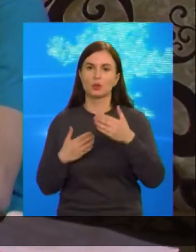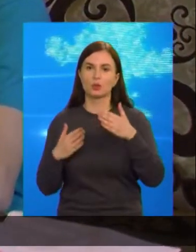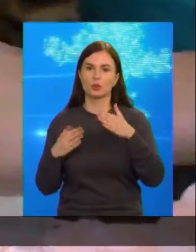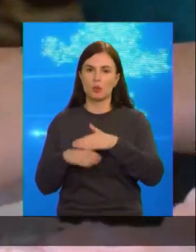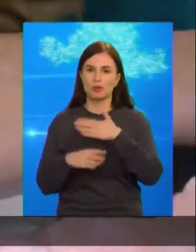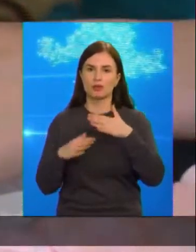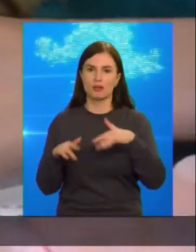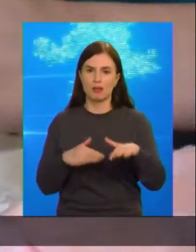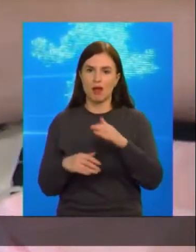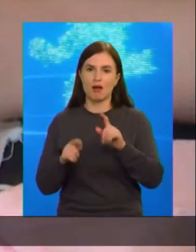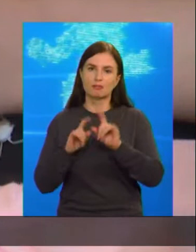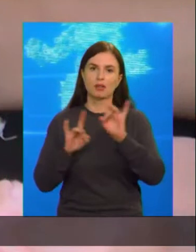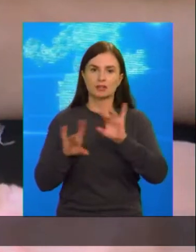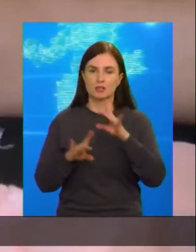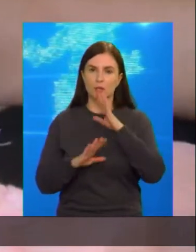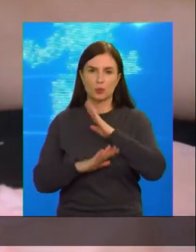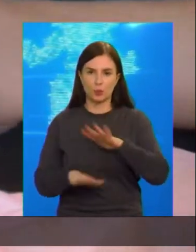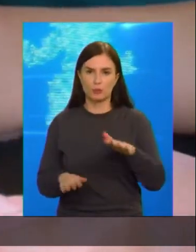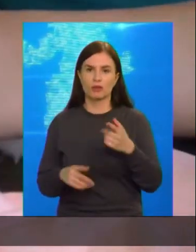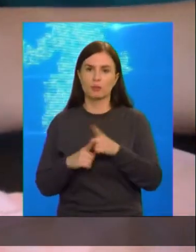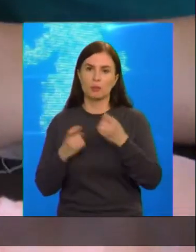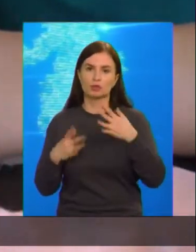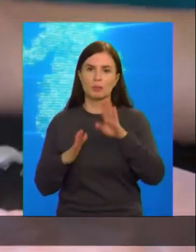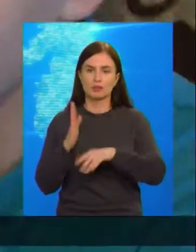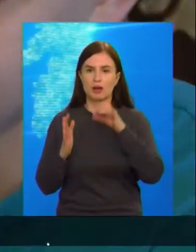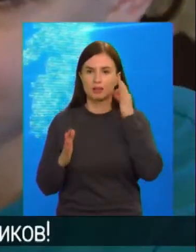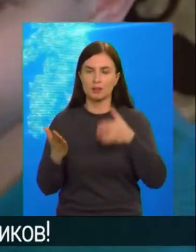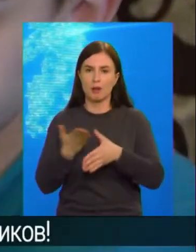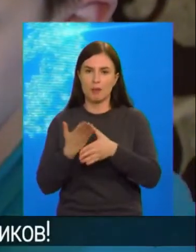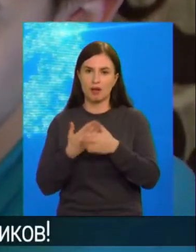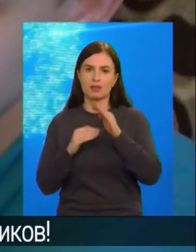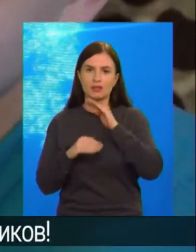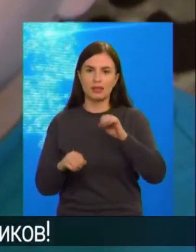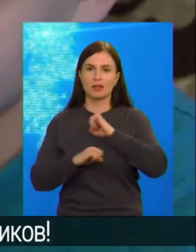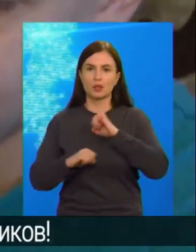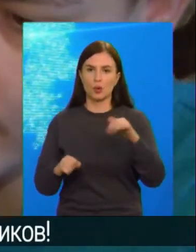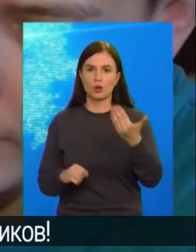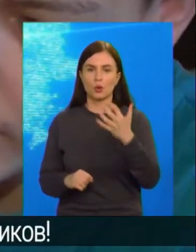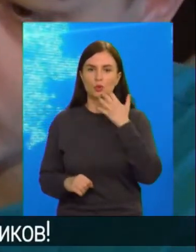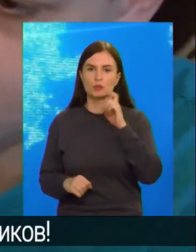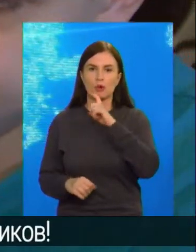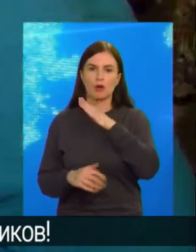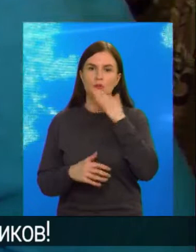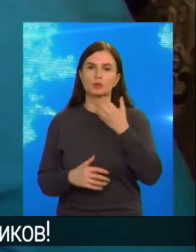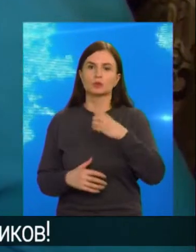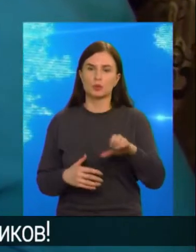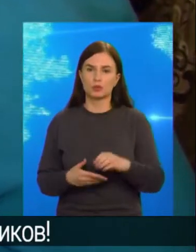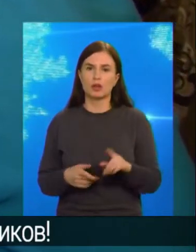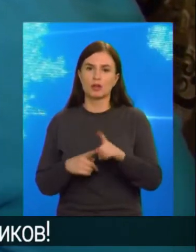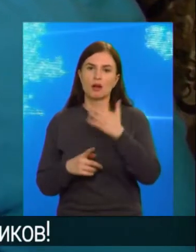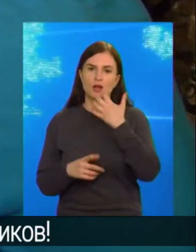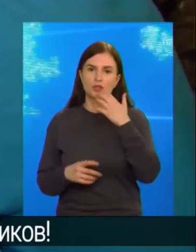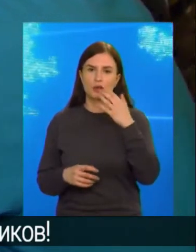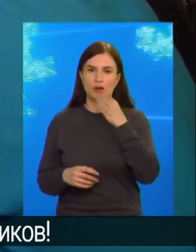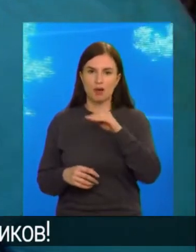афишировать не любит. Просто бескорыстно помогает. Таких называют тихими героями. И их на Южном Урале сотни. Одни горячие обеды бесплатно